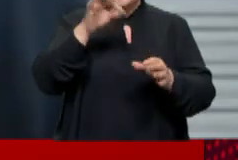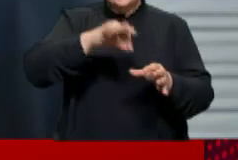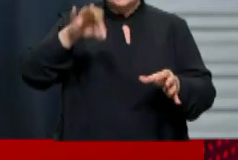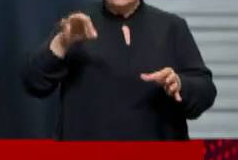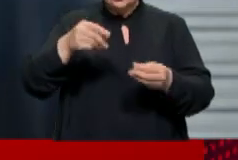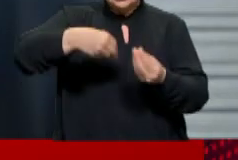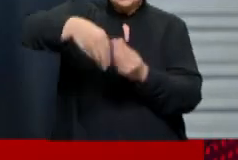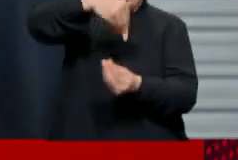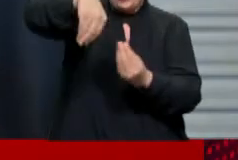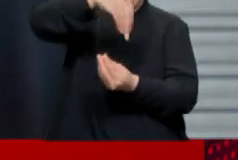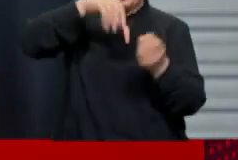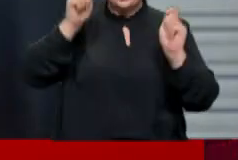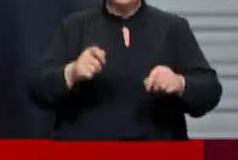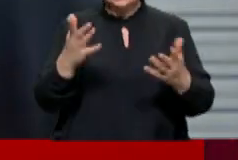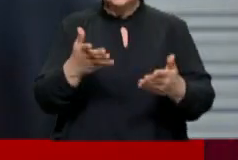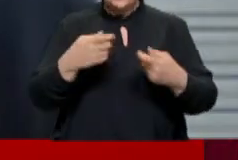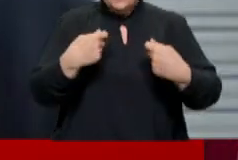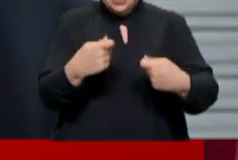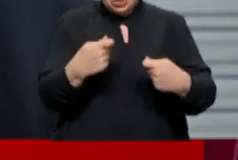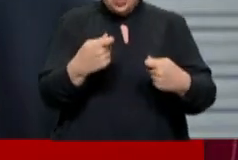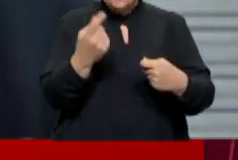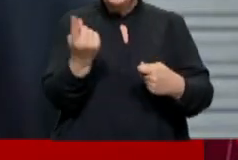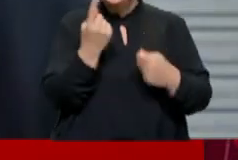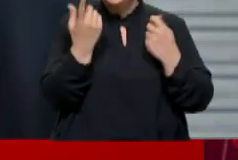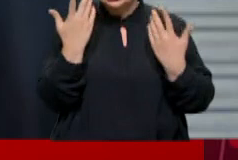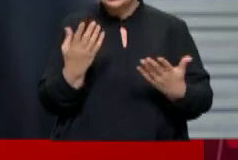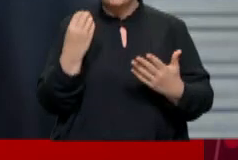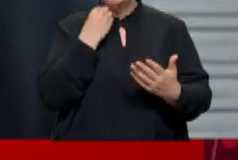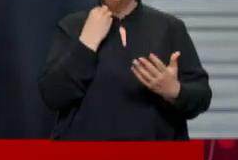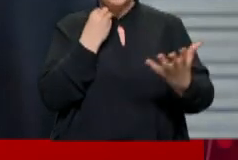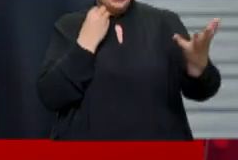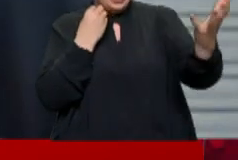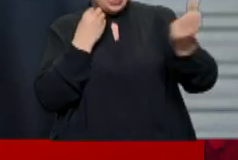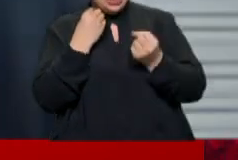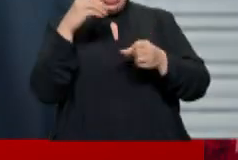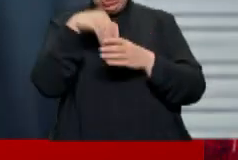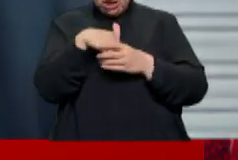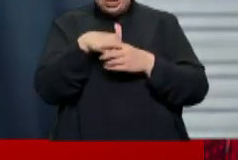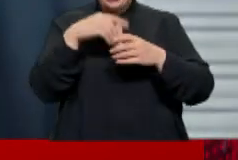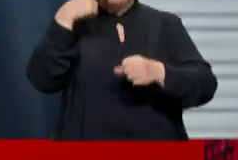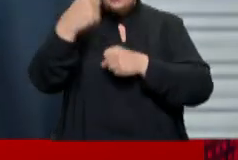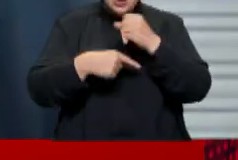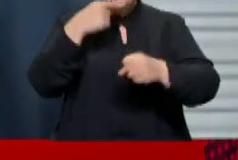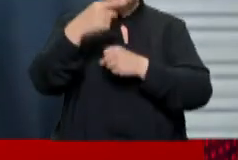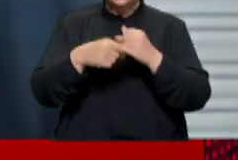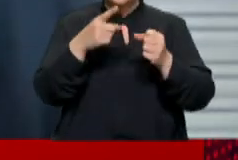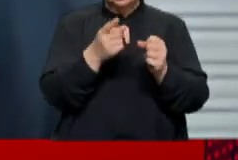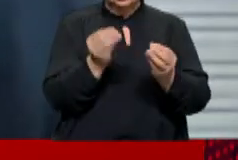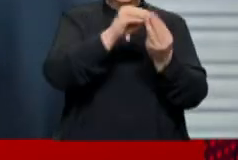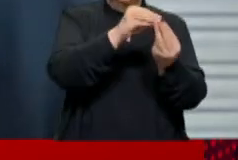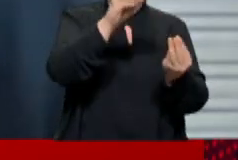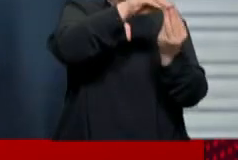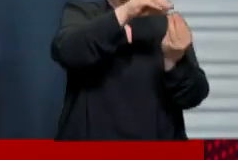onu sermaye olarak kullansın. Girdilerini bir şekilde borçlanarak yaptığı için, her yıl bu tabii üstüne